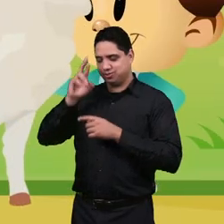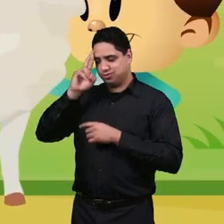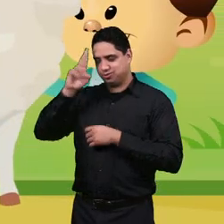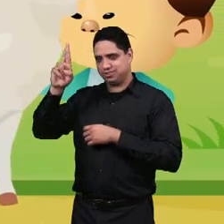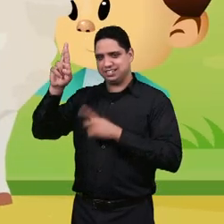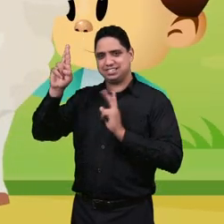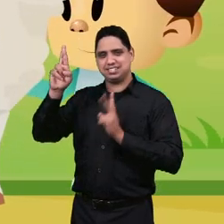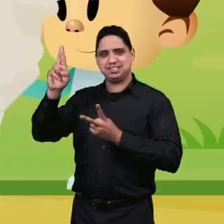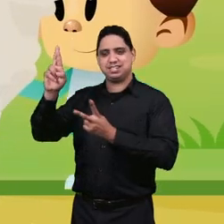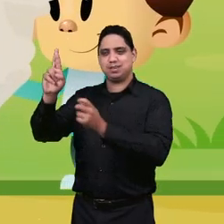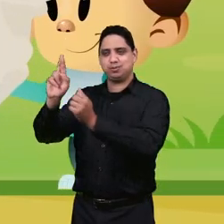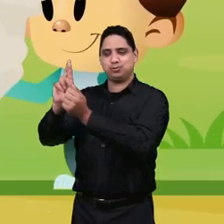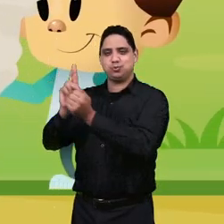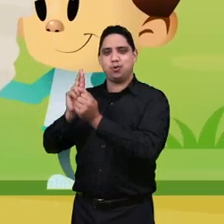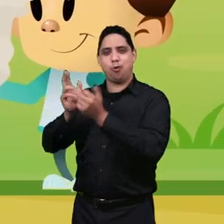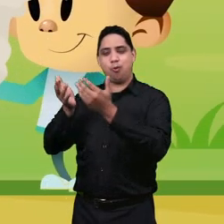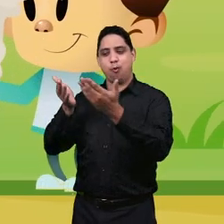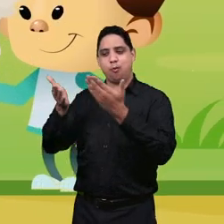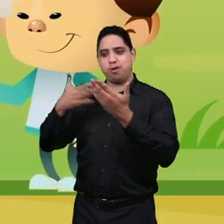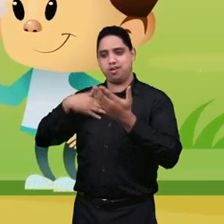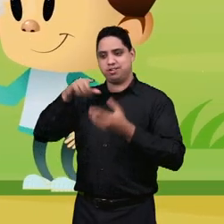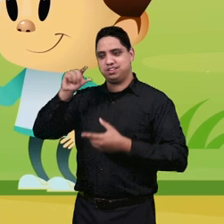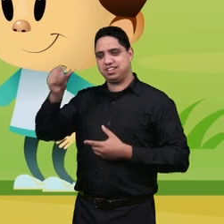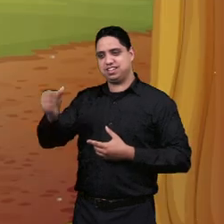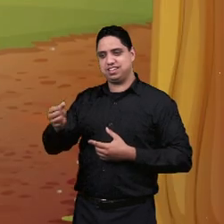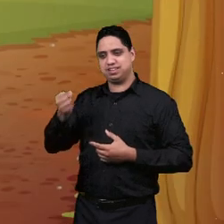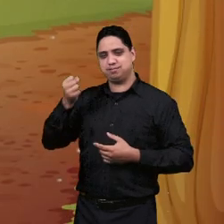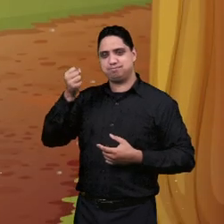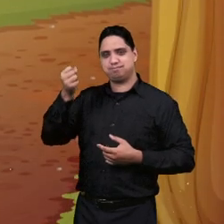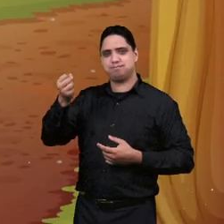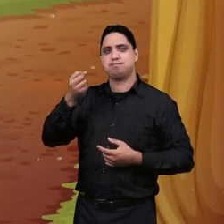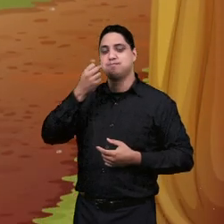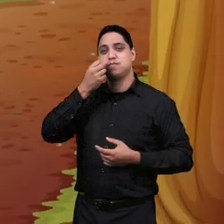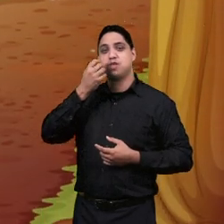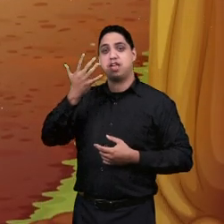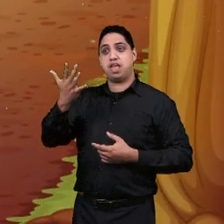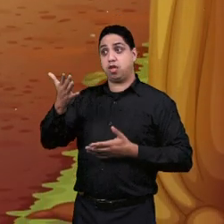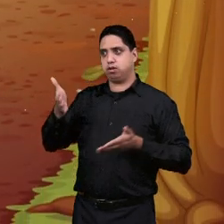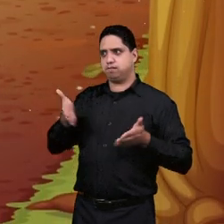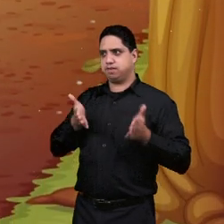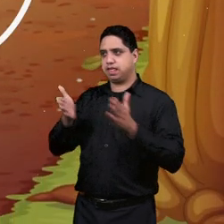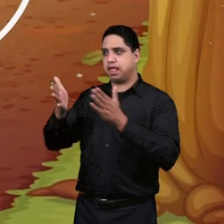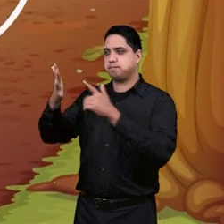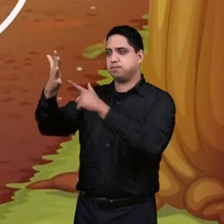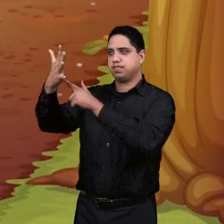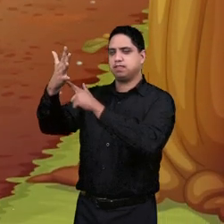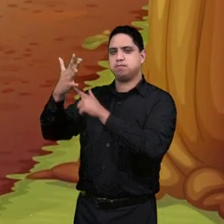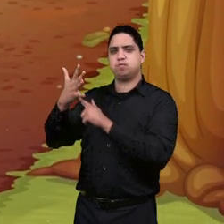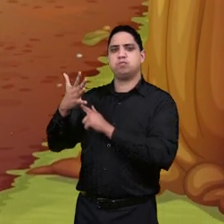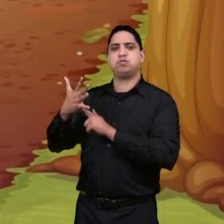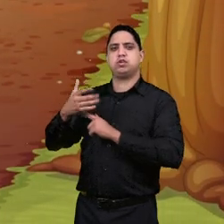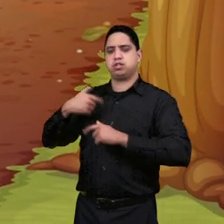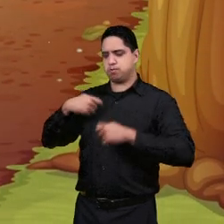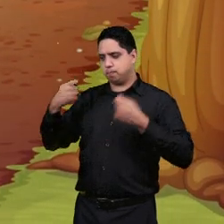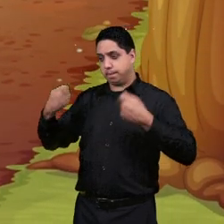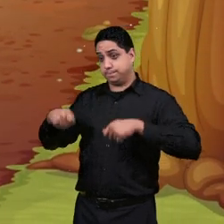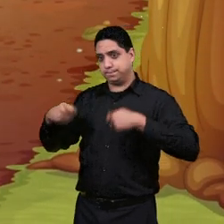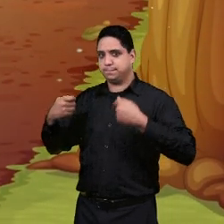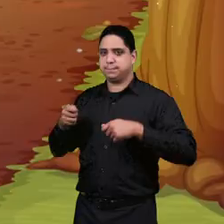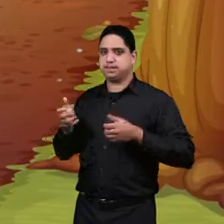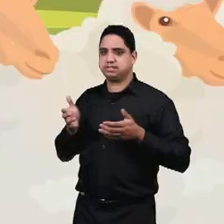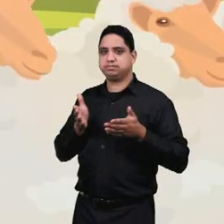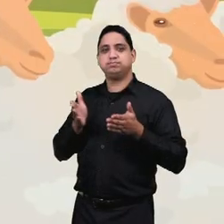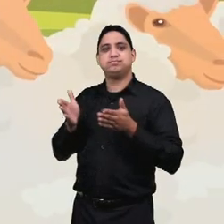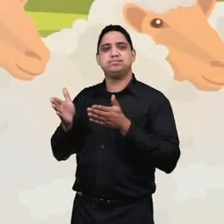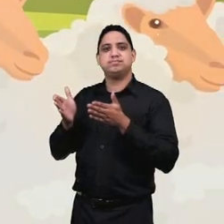é meu bom pastor, me mostra o caminho em que devo